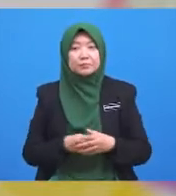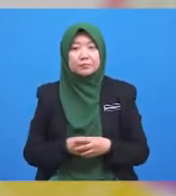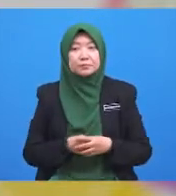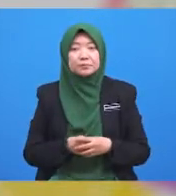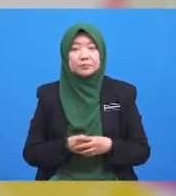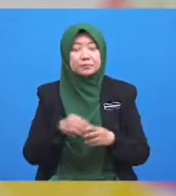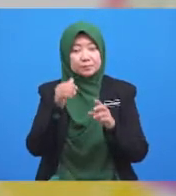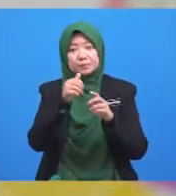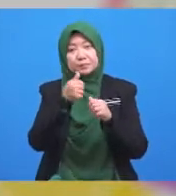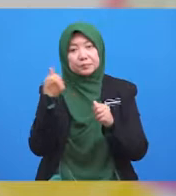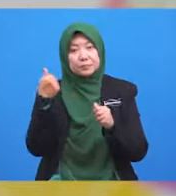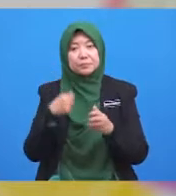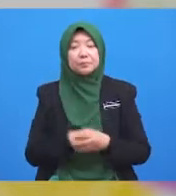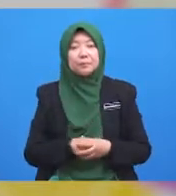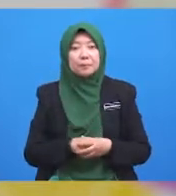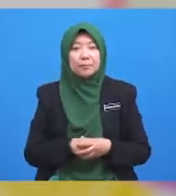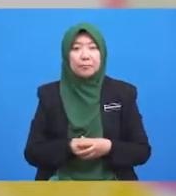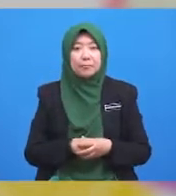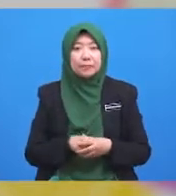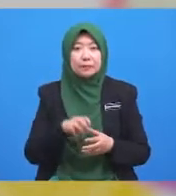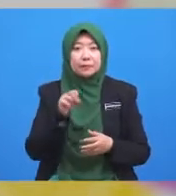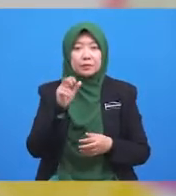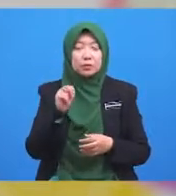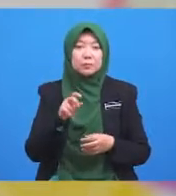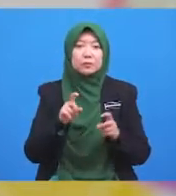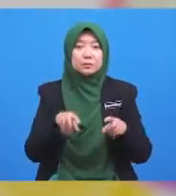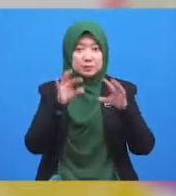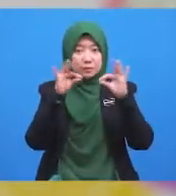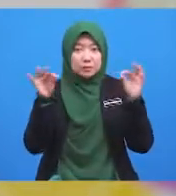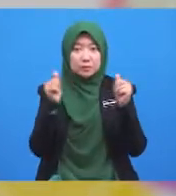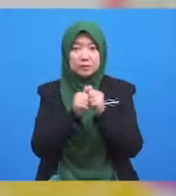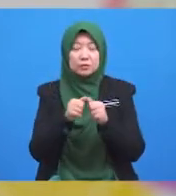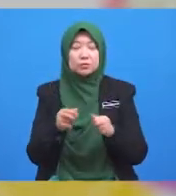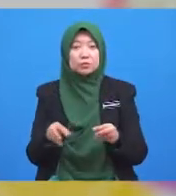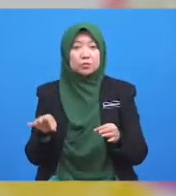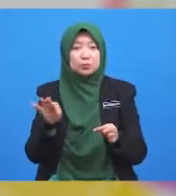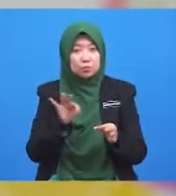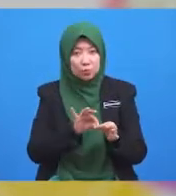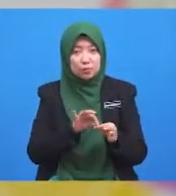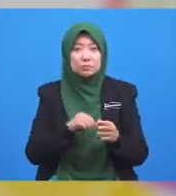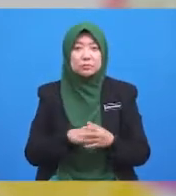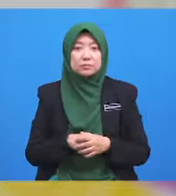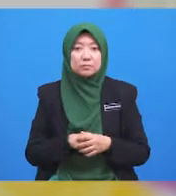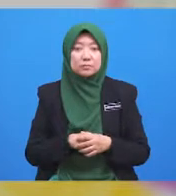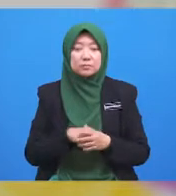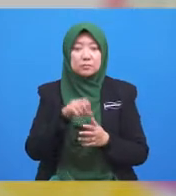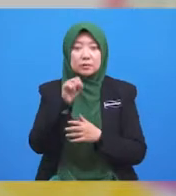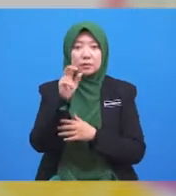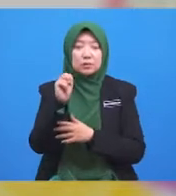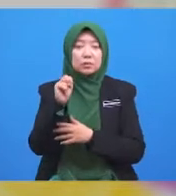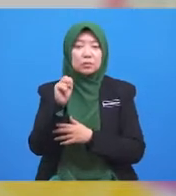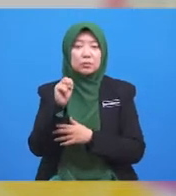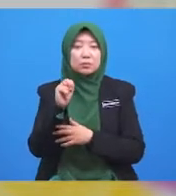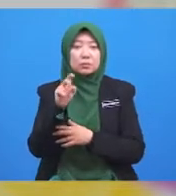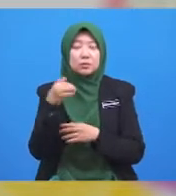kabinet steril. Salon mestilah dihias dengan hiasan yang sesuai. Salon hendaklah dilengkapkan